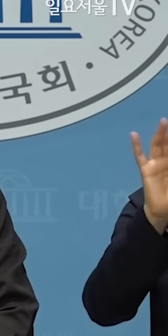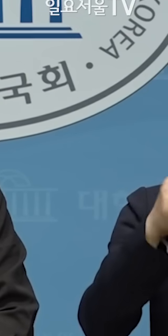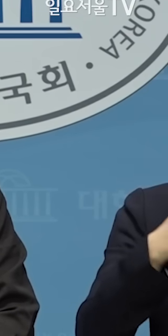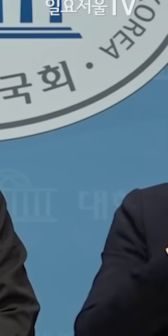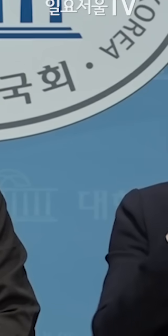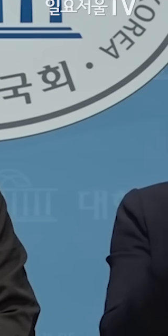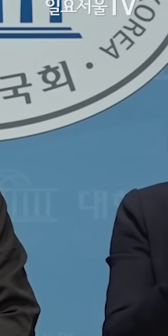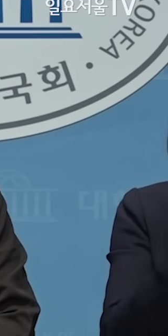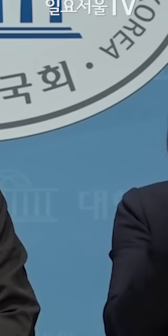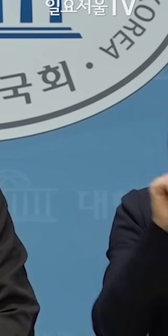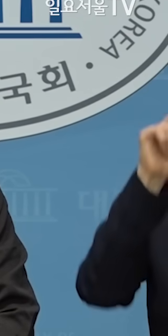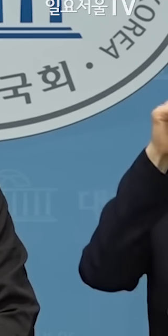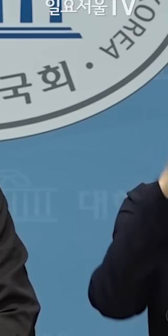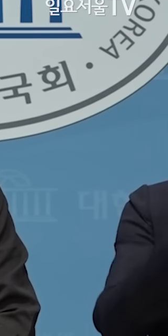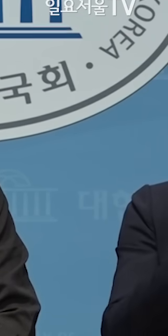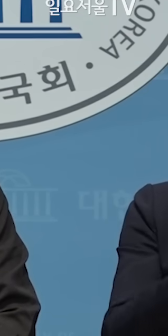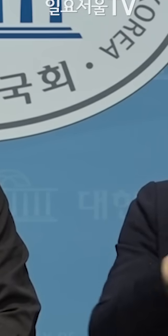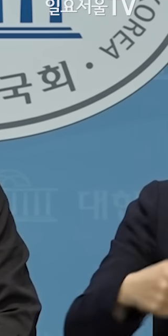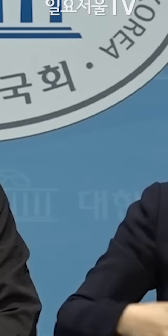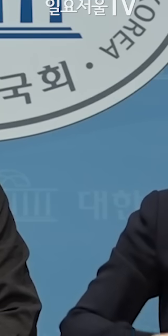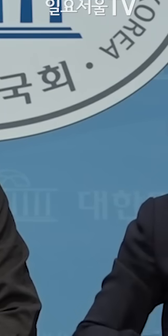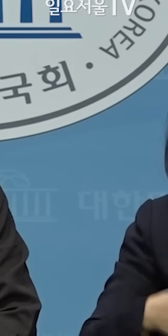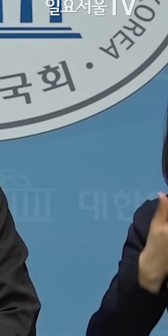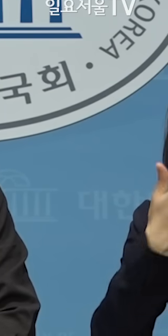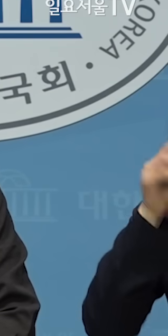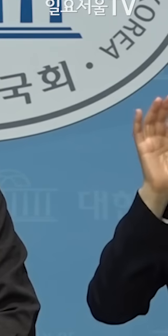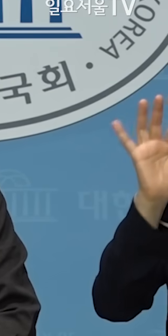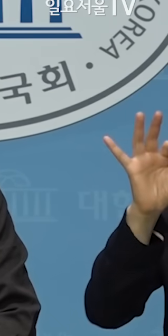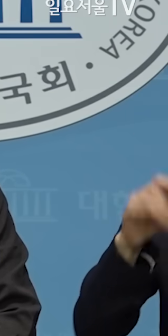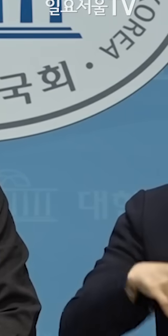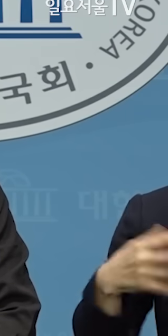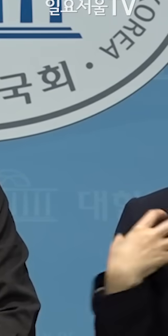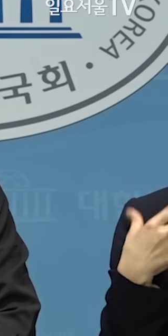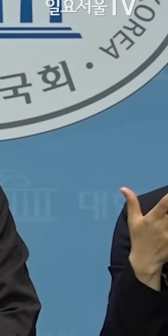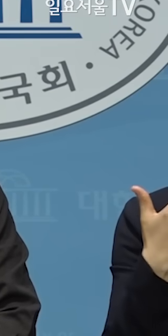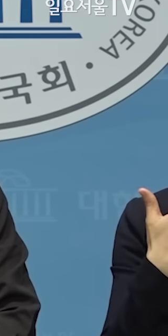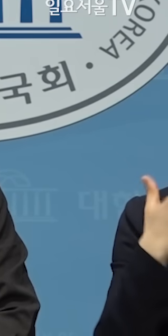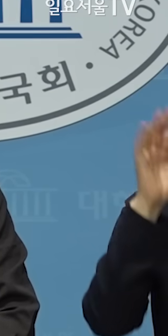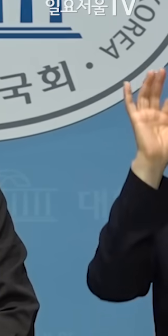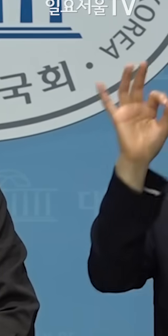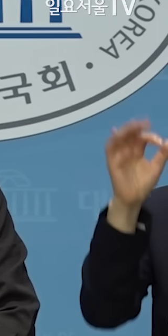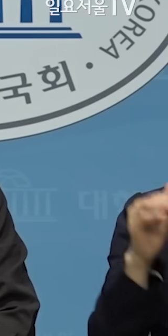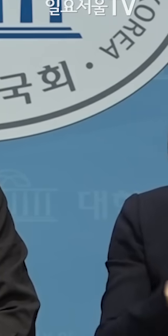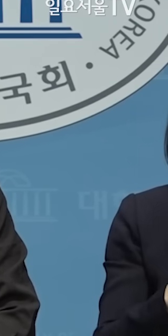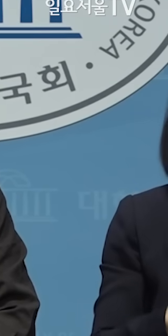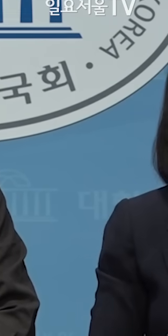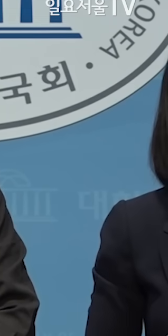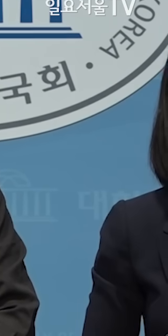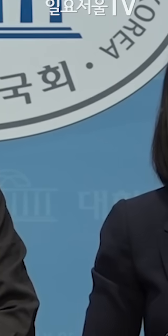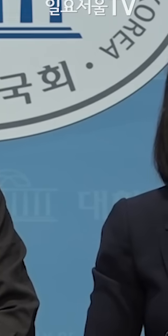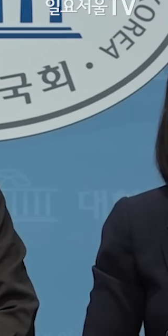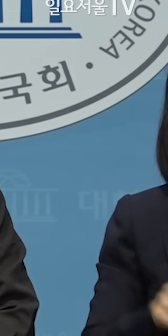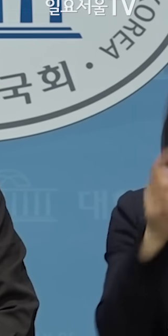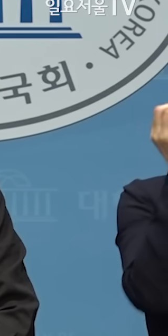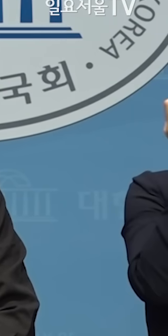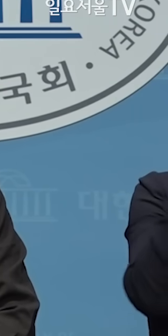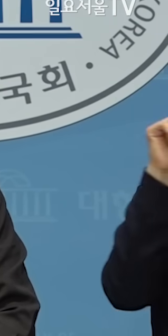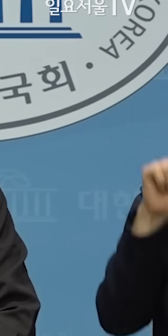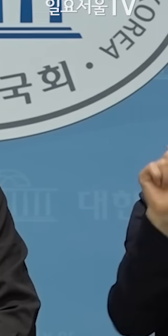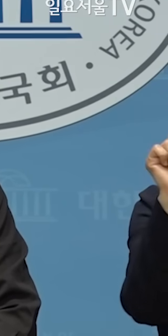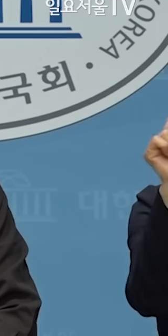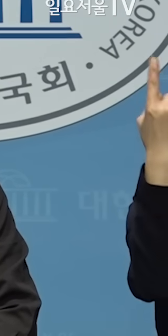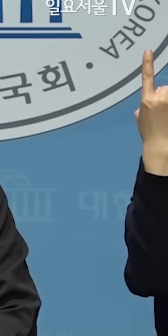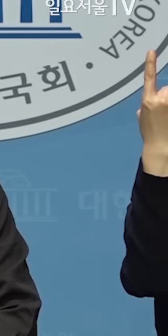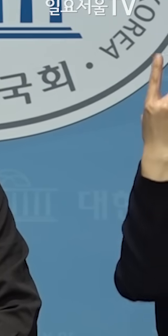법대 교수로서의 학문적 양심도 정치인으로서의 책임도 느낄 수 없었습니다 이러한 기이한 현상으로